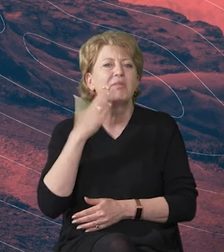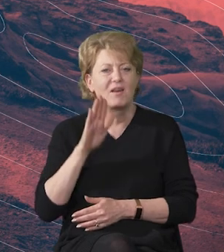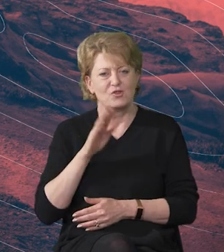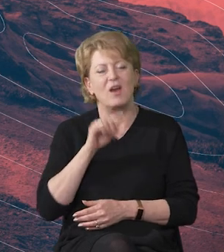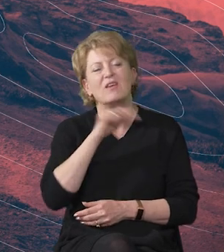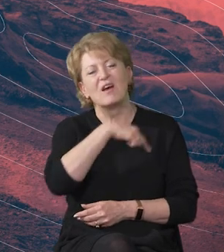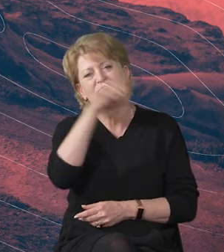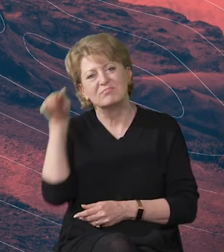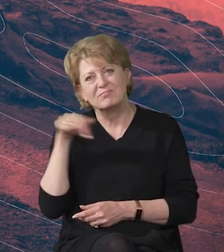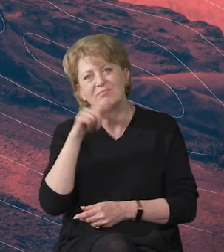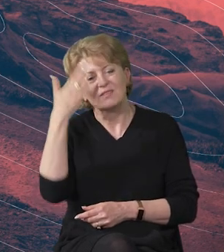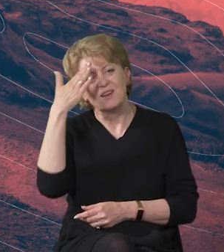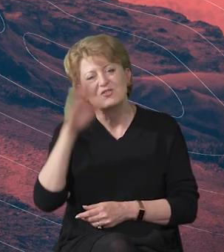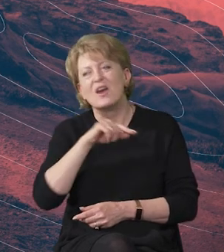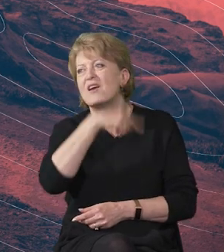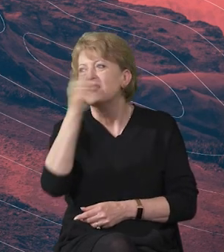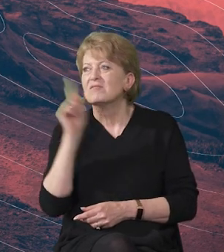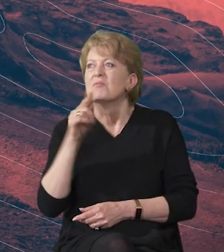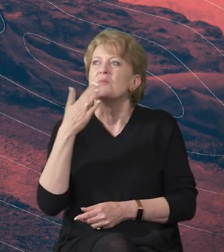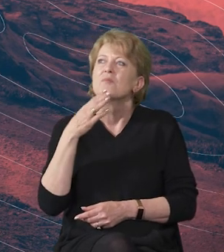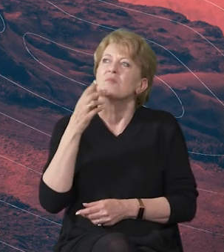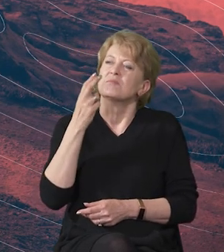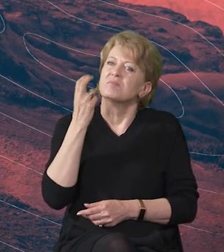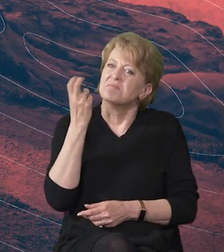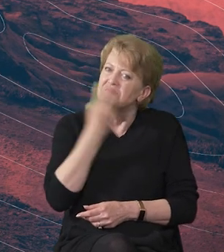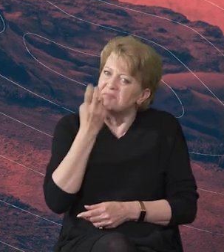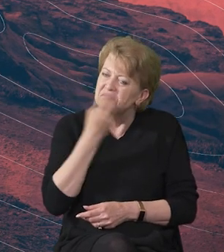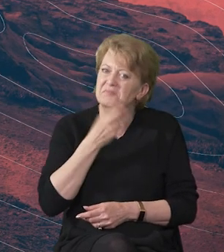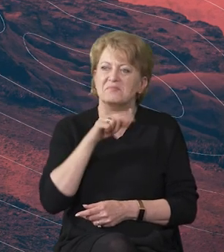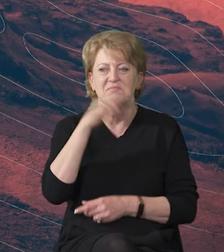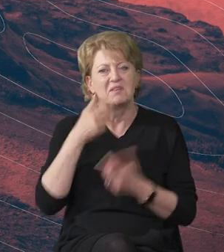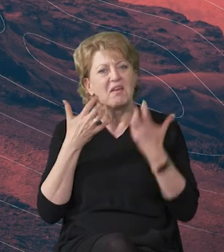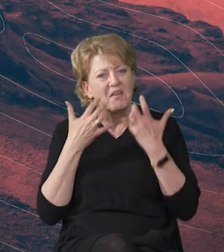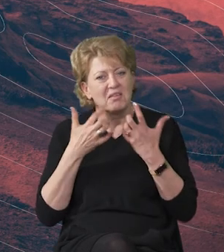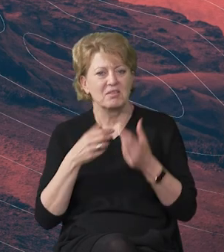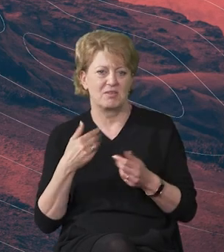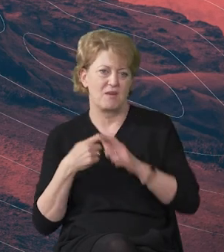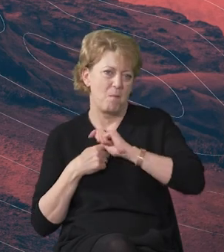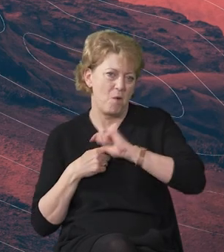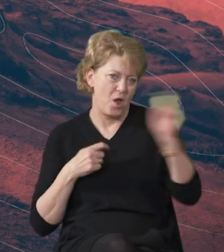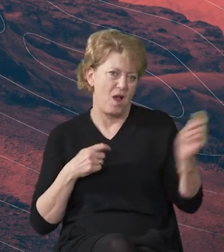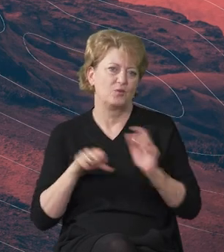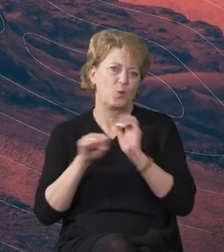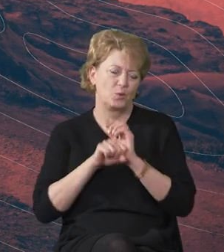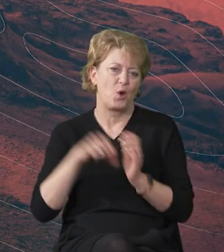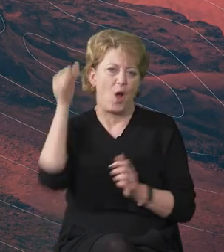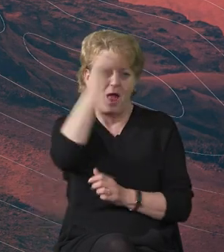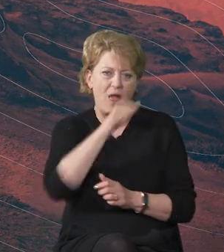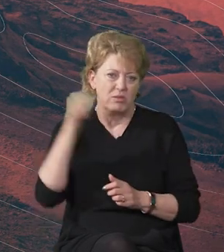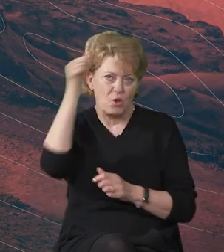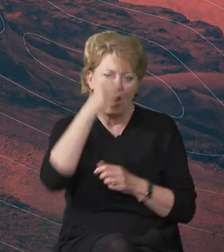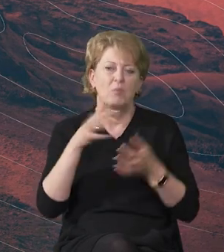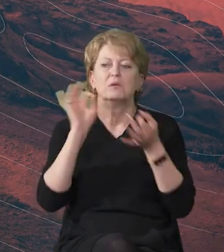się spodobał, że zachęciłem Was do zainteresowania się Etiopią. Jeśli ktoś chciałby tam pojechać,